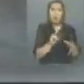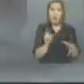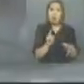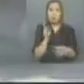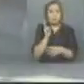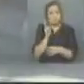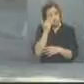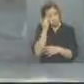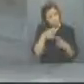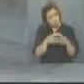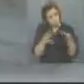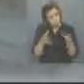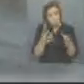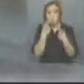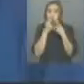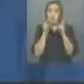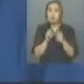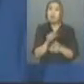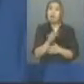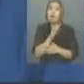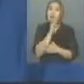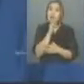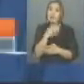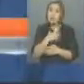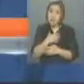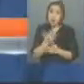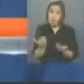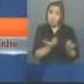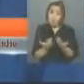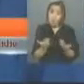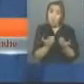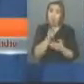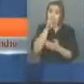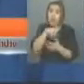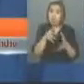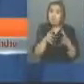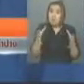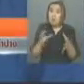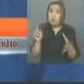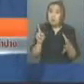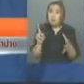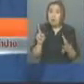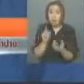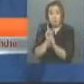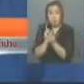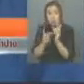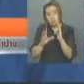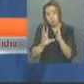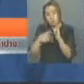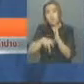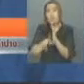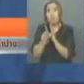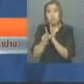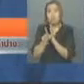งขนาดนี้ถ้าอยากเห็นลูกช้างเยอะๆไปงานที่ชัยภูมิงานเจ้าพ่อพญา